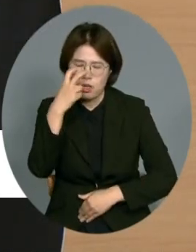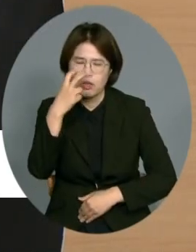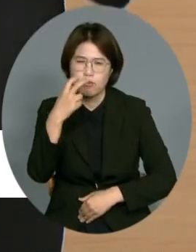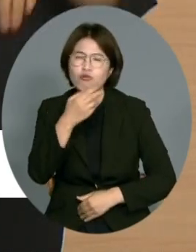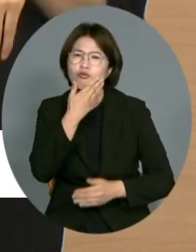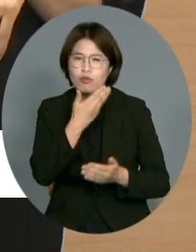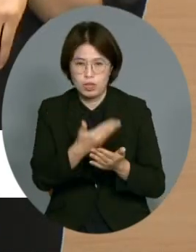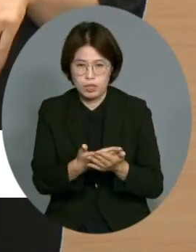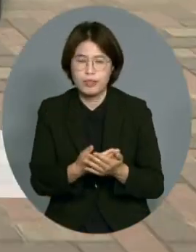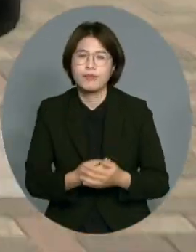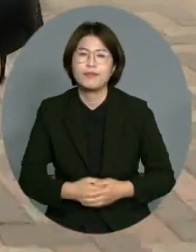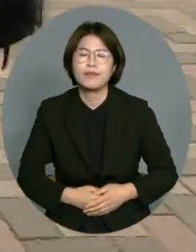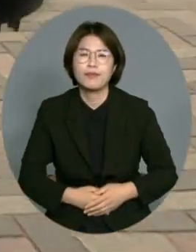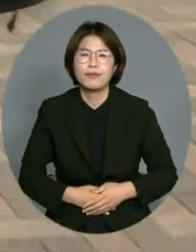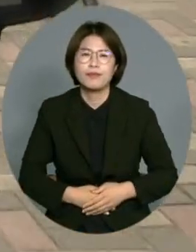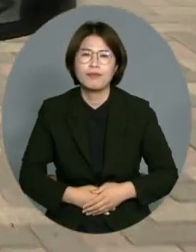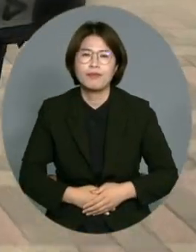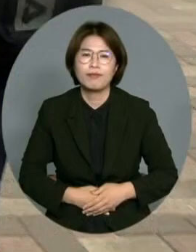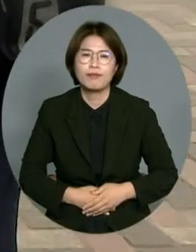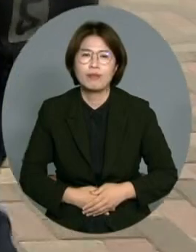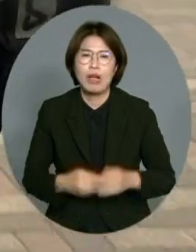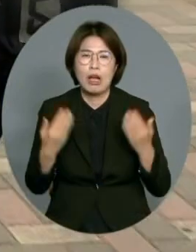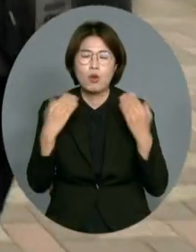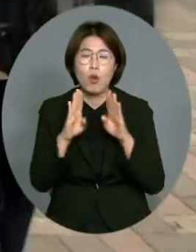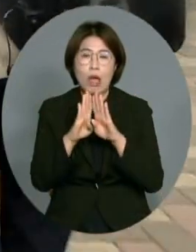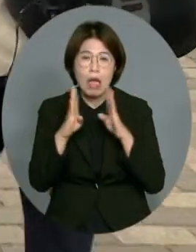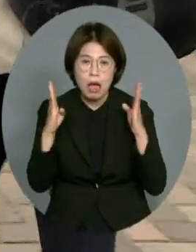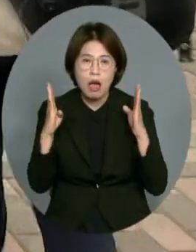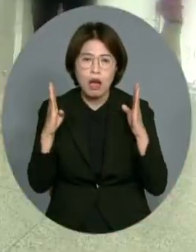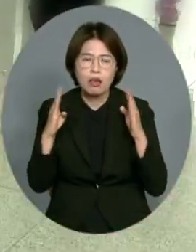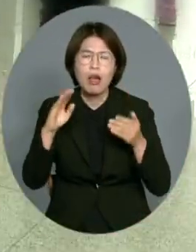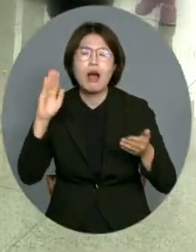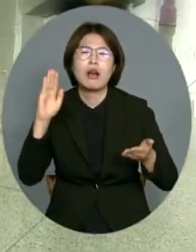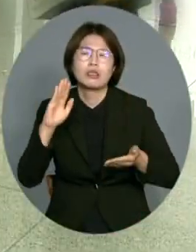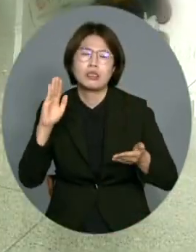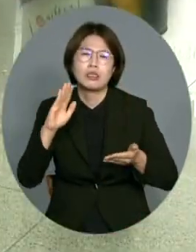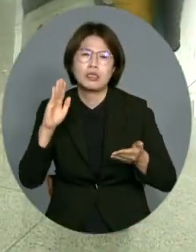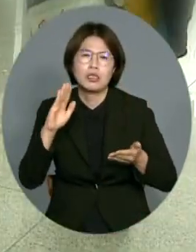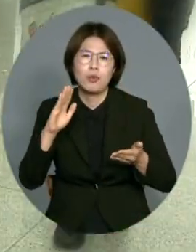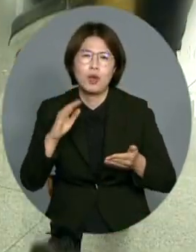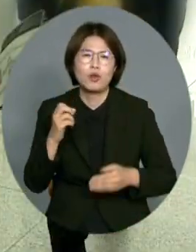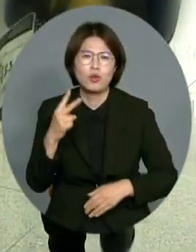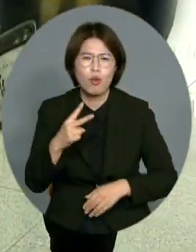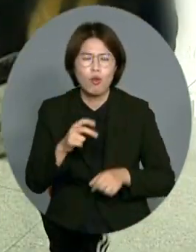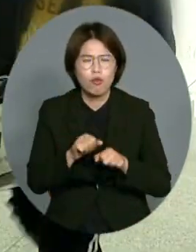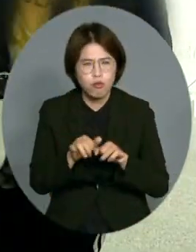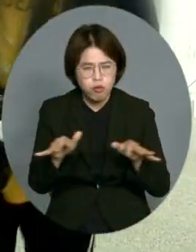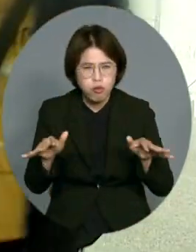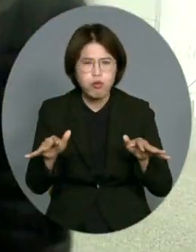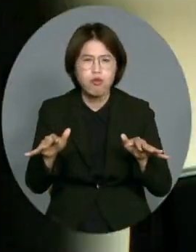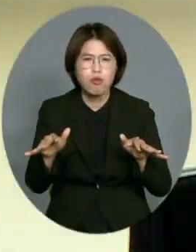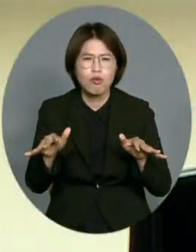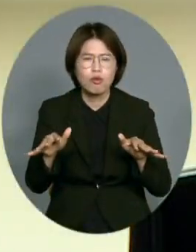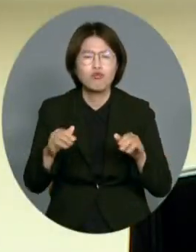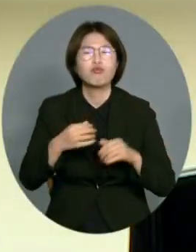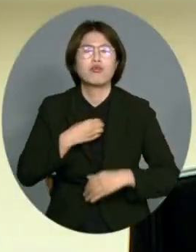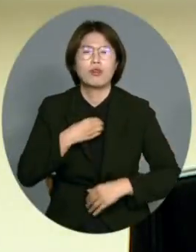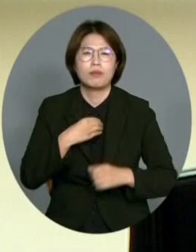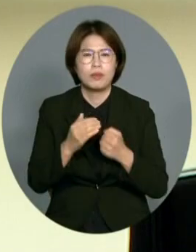중요한 과제입니다. 또 개학이 시작되면서 학생들을 중심으로 다시 확산이 이루어질 수 있는